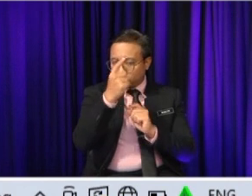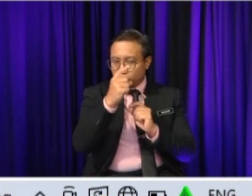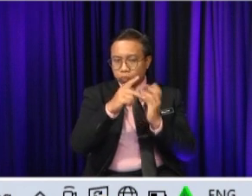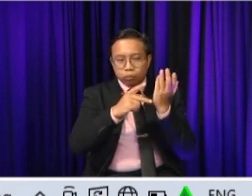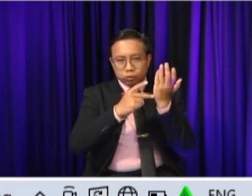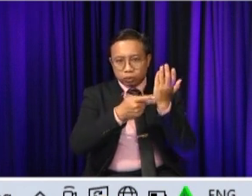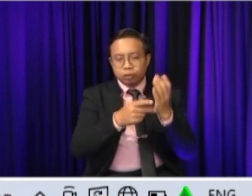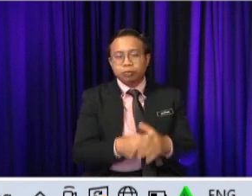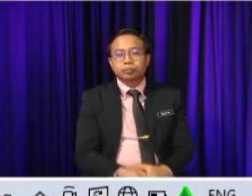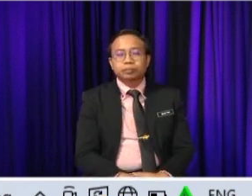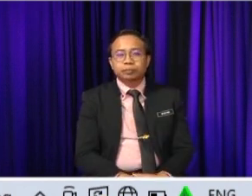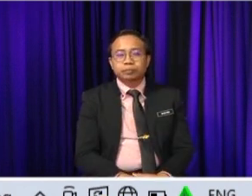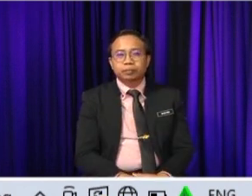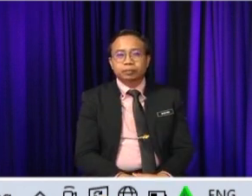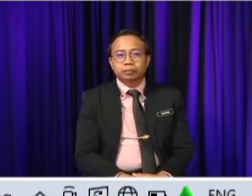ini